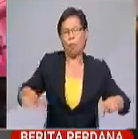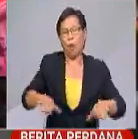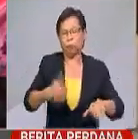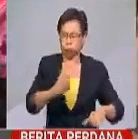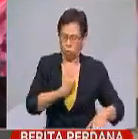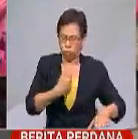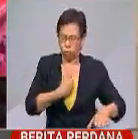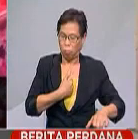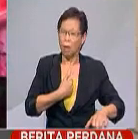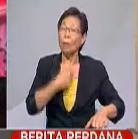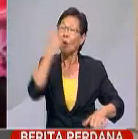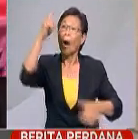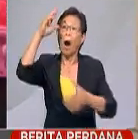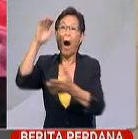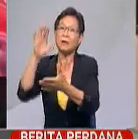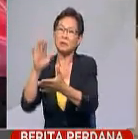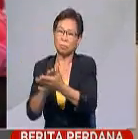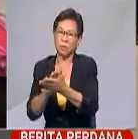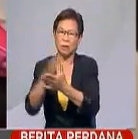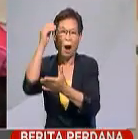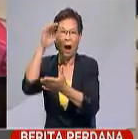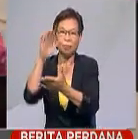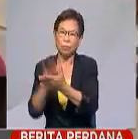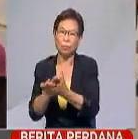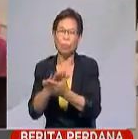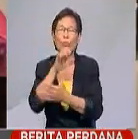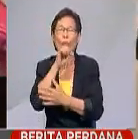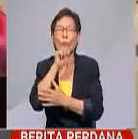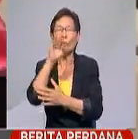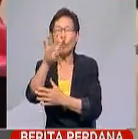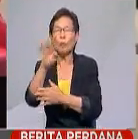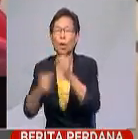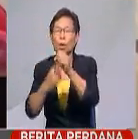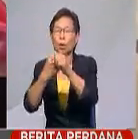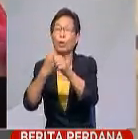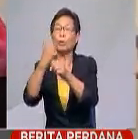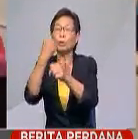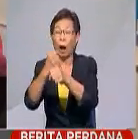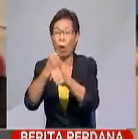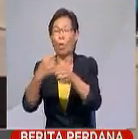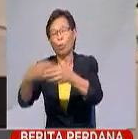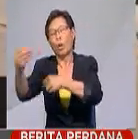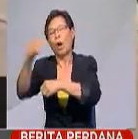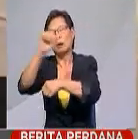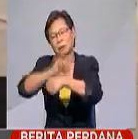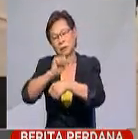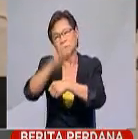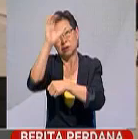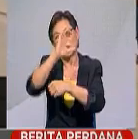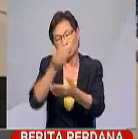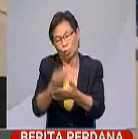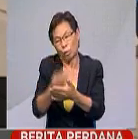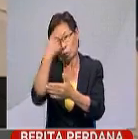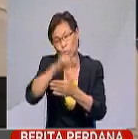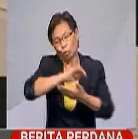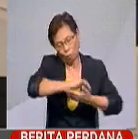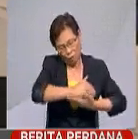dilakukan sendiri. Berikutan suaminya, Khairul Azmi Halim, 40 tahun keluar bekerja bagi menyara kehidupan mereka